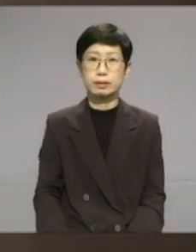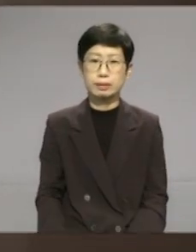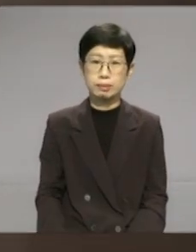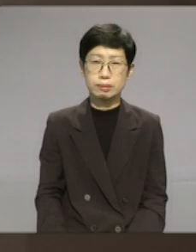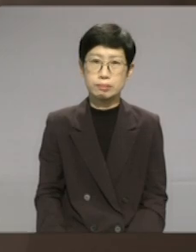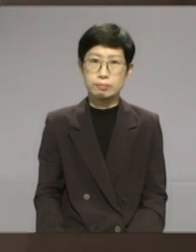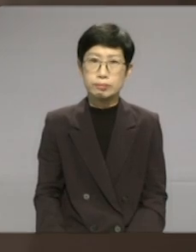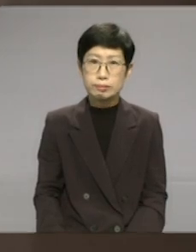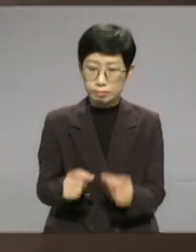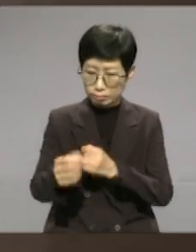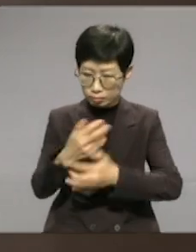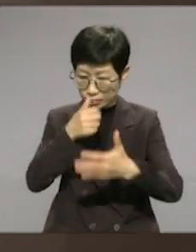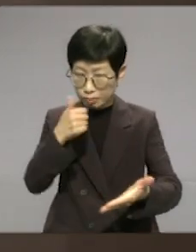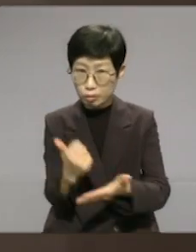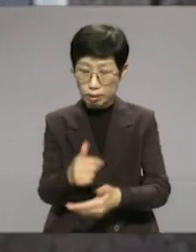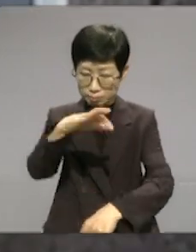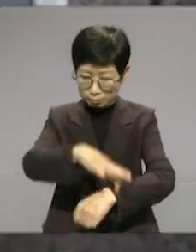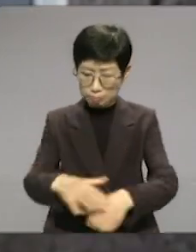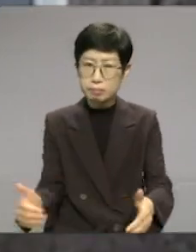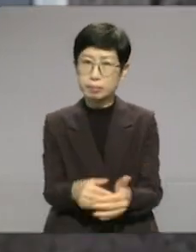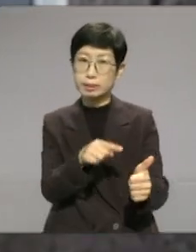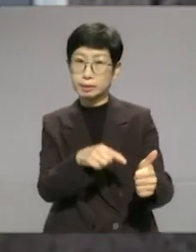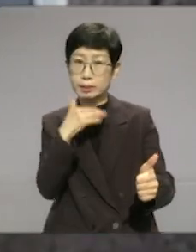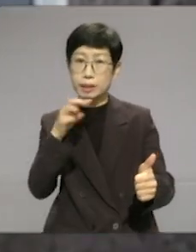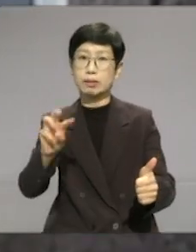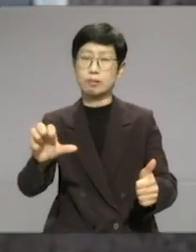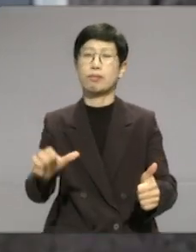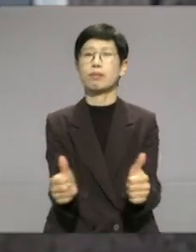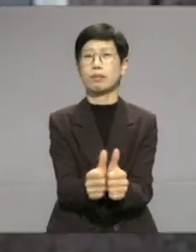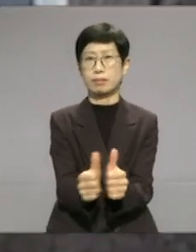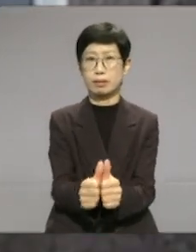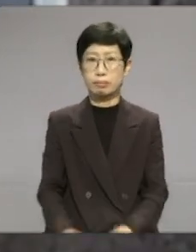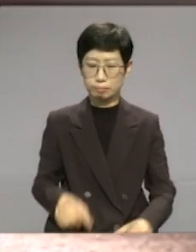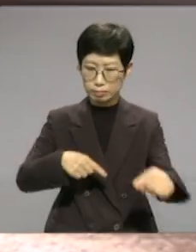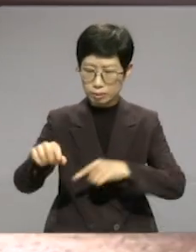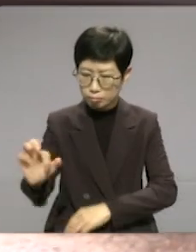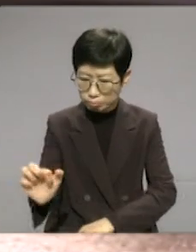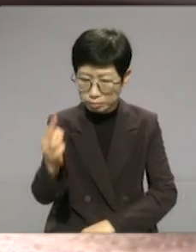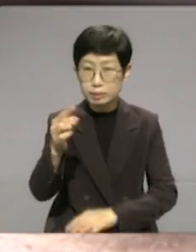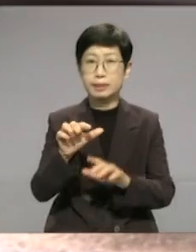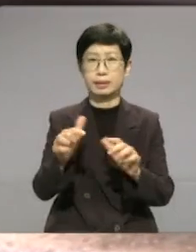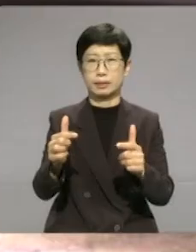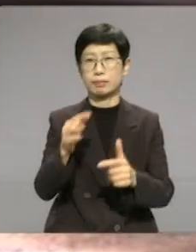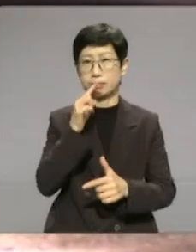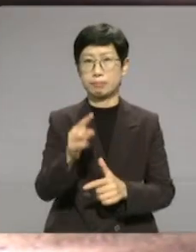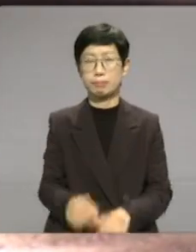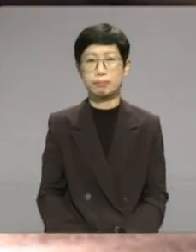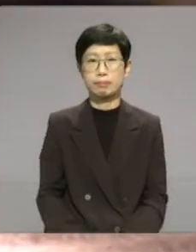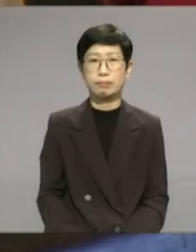용의자는 곧 방화혐의로 체포됐는데 35살의 남성으로 정치적 동기는 아닌 것으로